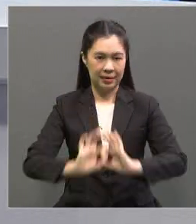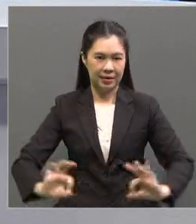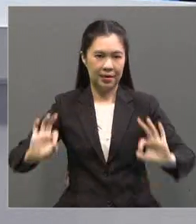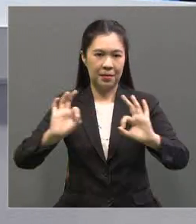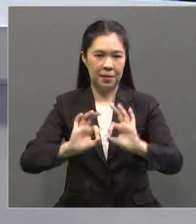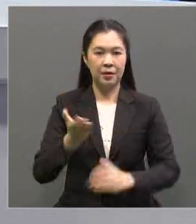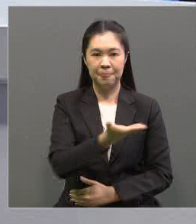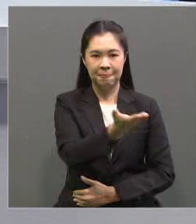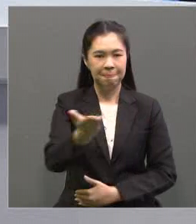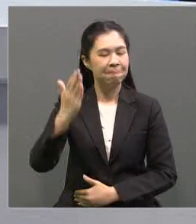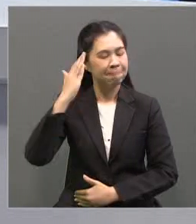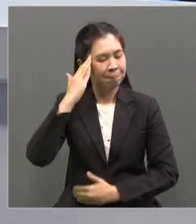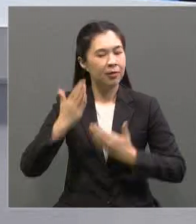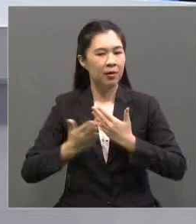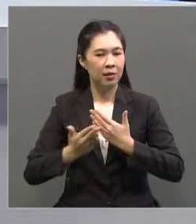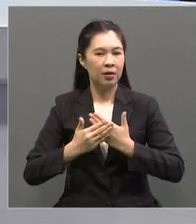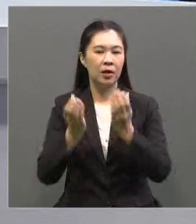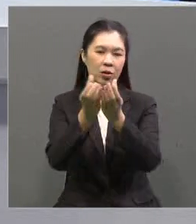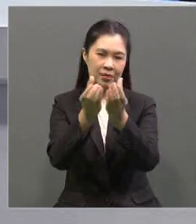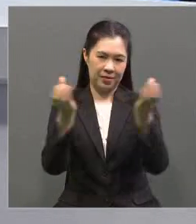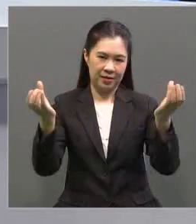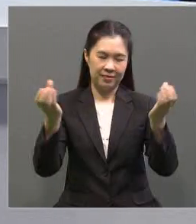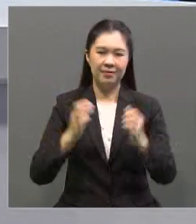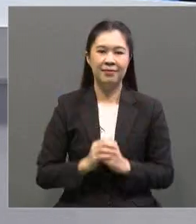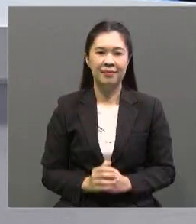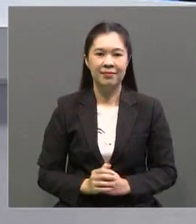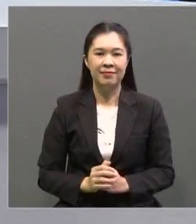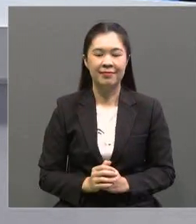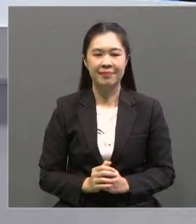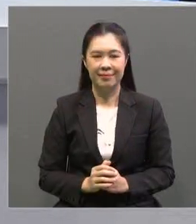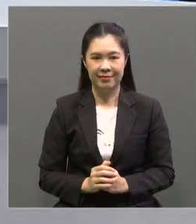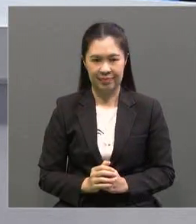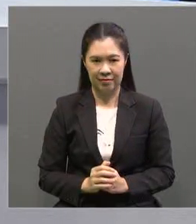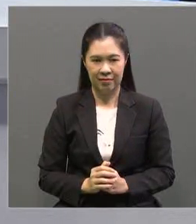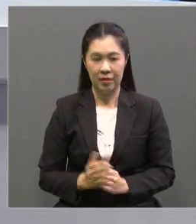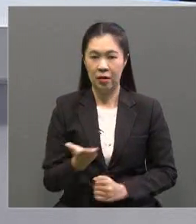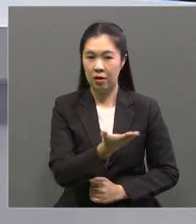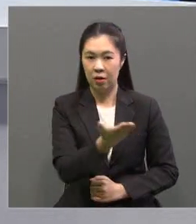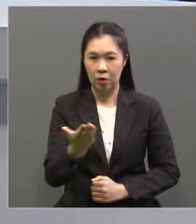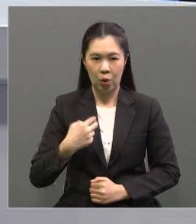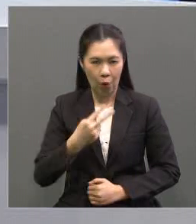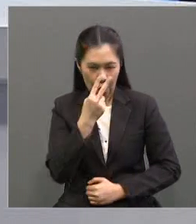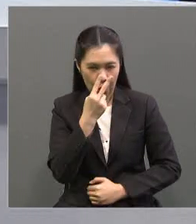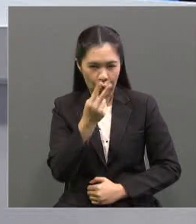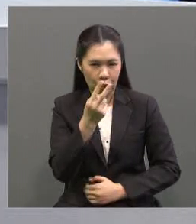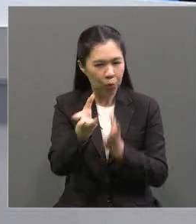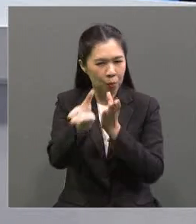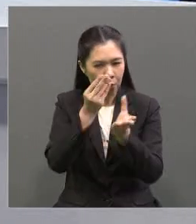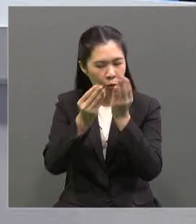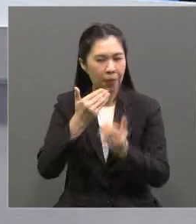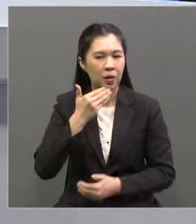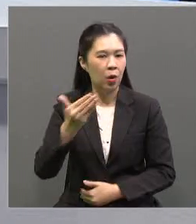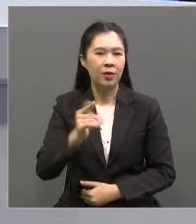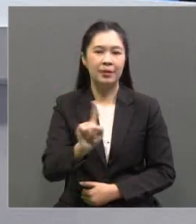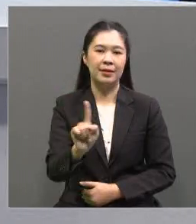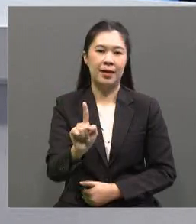ทำให้ประชาชนได้ตระหนักถึงความสำคัญของรัฐธรรมนูญนั่นเองทีนี้ก็จะมีอีกหนึ่งประเด็นที่ต้องบอกว่าหลายคนยังคงติดตามความคืบหน้ากันมาอยู่ตลอด